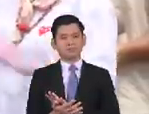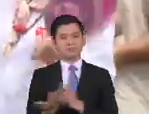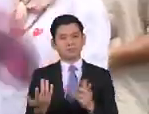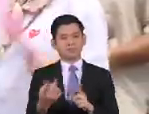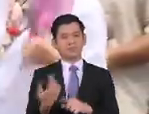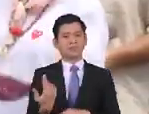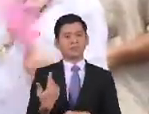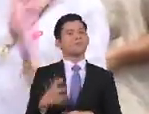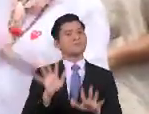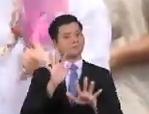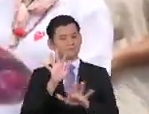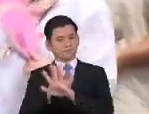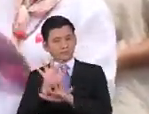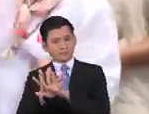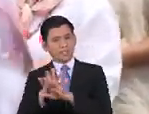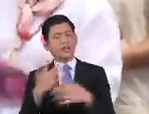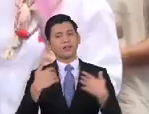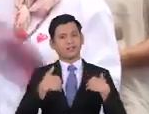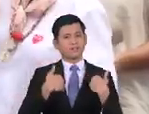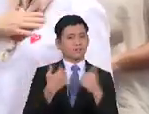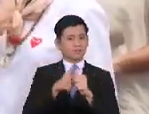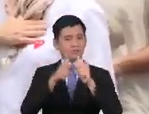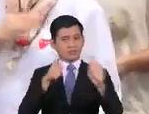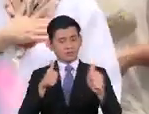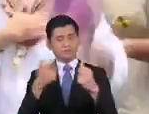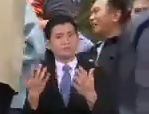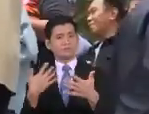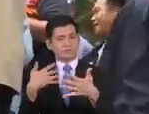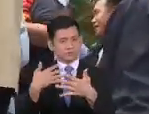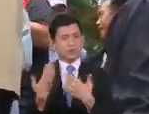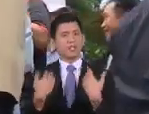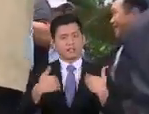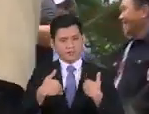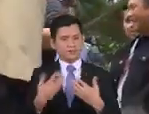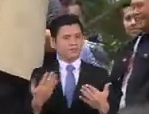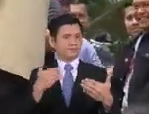jauh, ramayan dekat, tetap ada di hati kita semua.